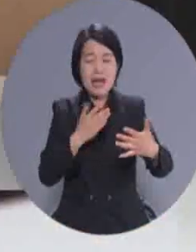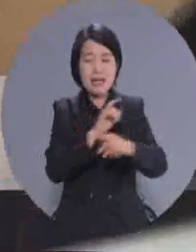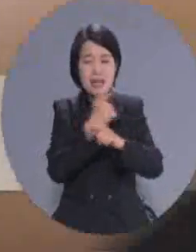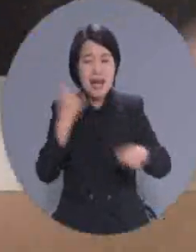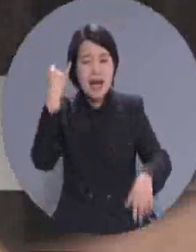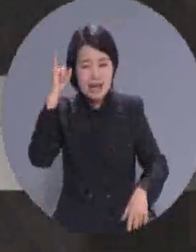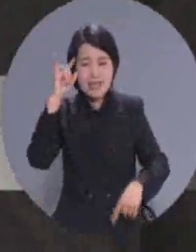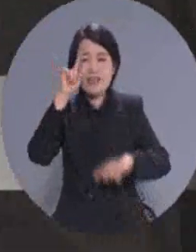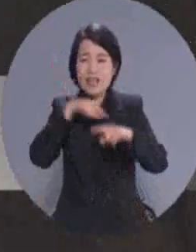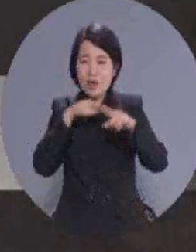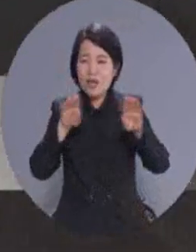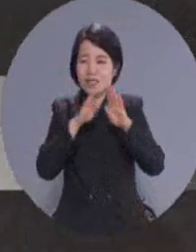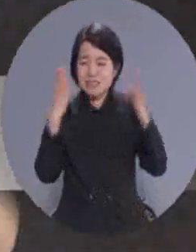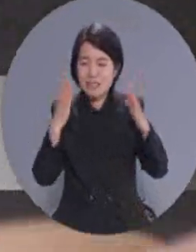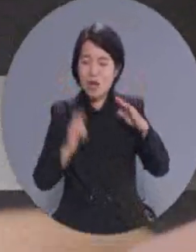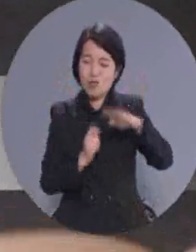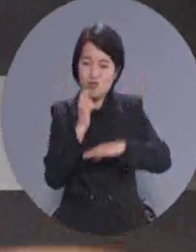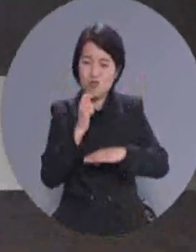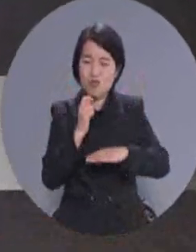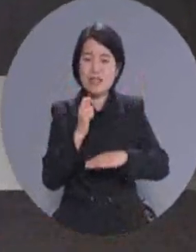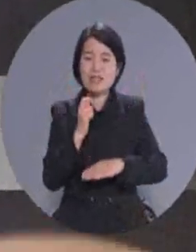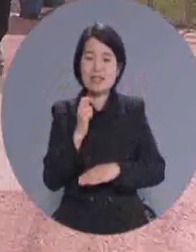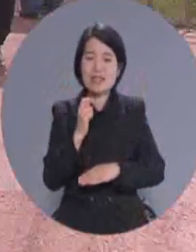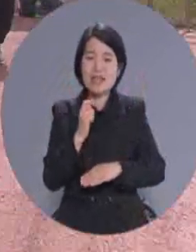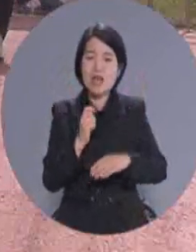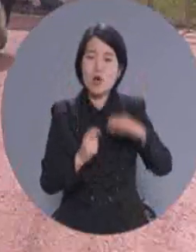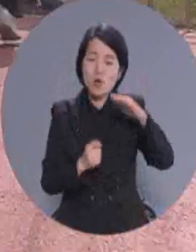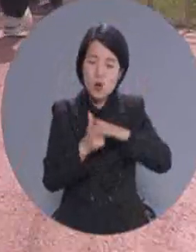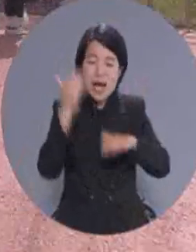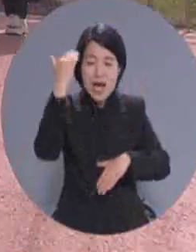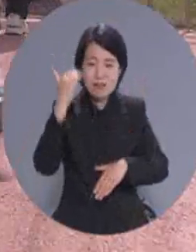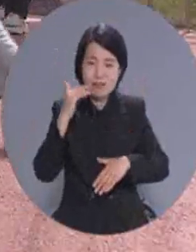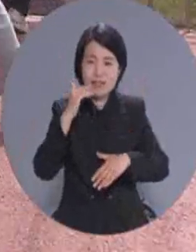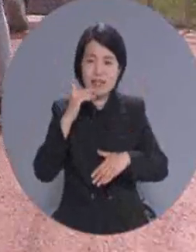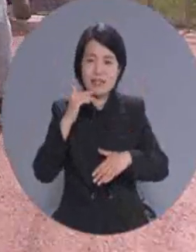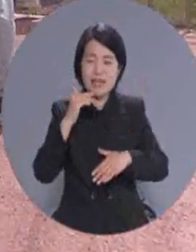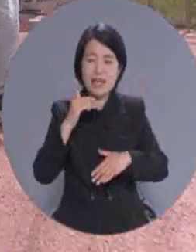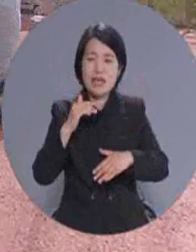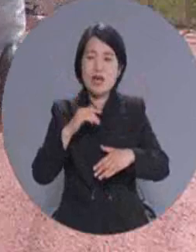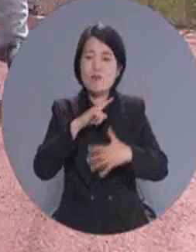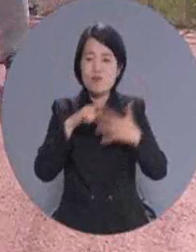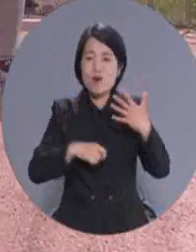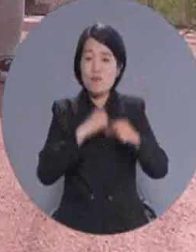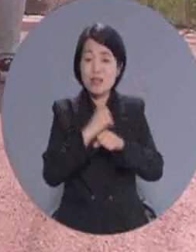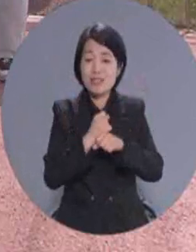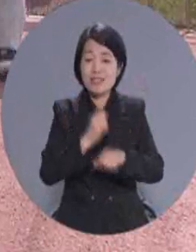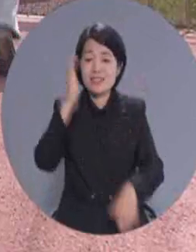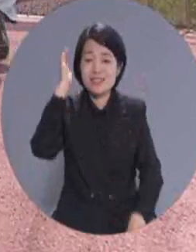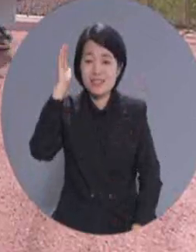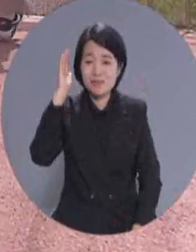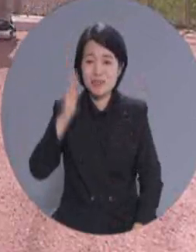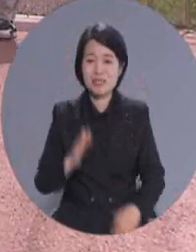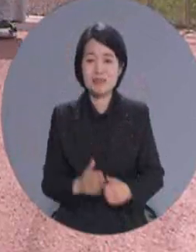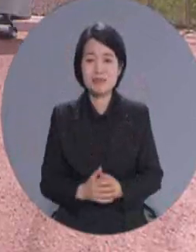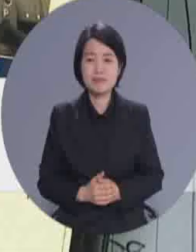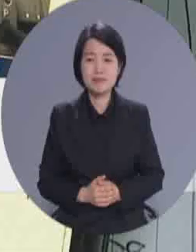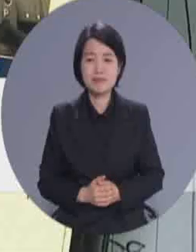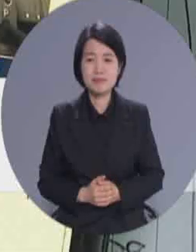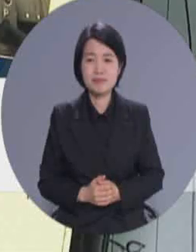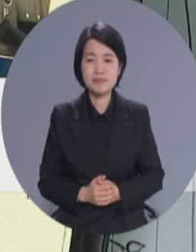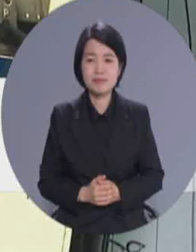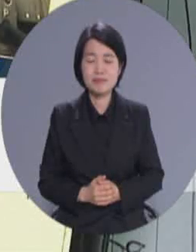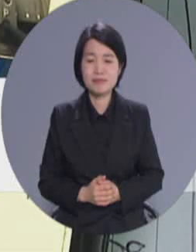대회를 병행해 고흥군만의 스토리가 있는 국내 최초 우주존 축제를 만들겠다고 강조했습니다.